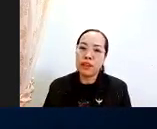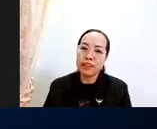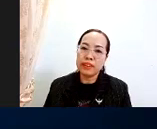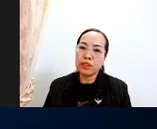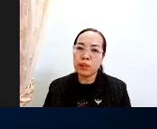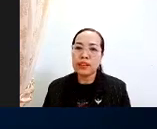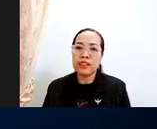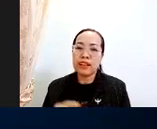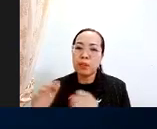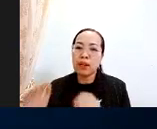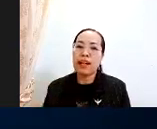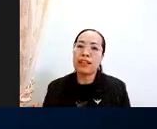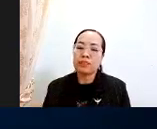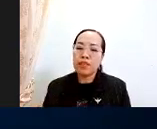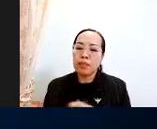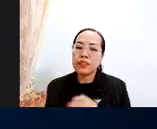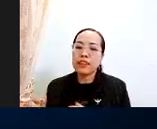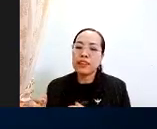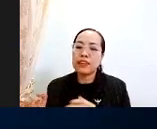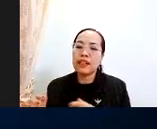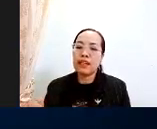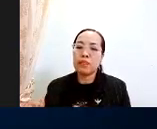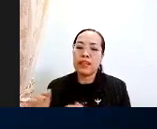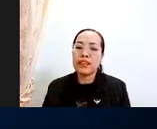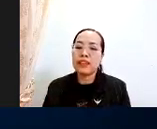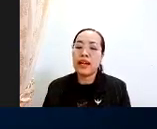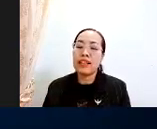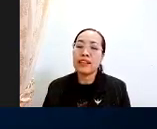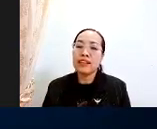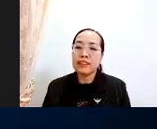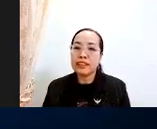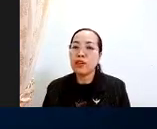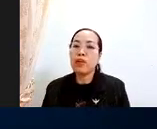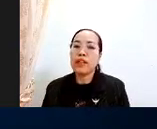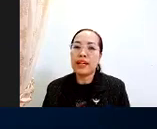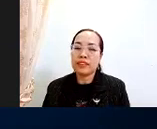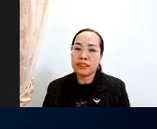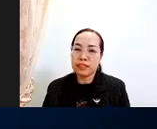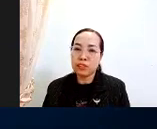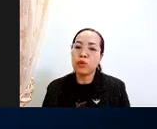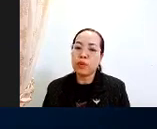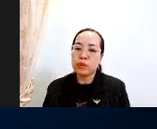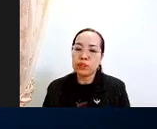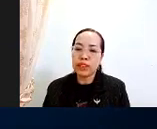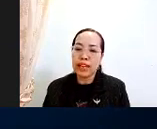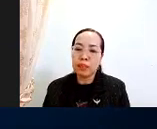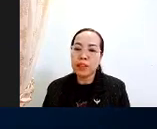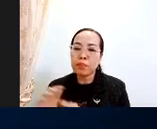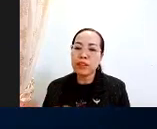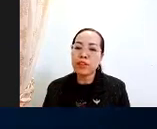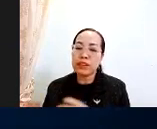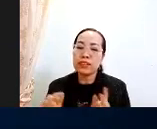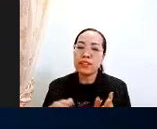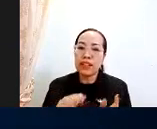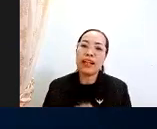trời nào vậy để dương thơ chà công khát bà xanh để dương khát bà chạy hái dương có màn ác tựa phiệp chục chạy đài bây